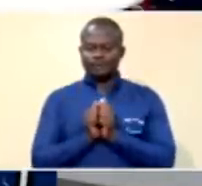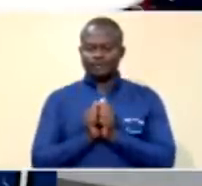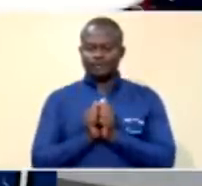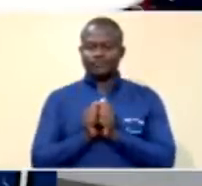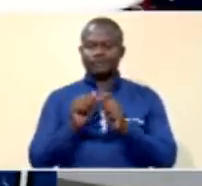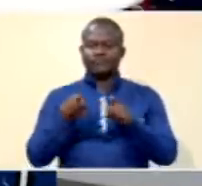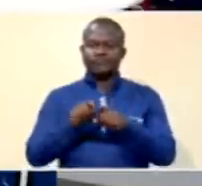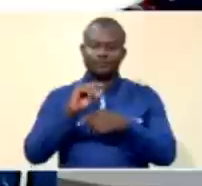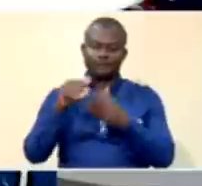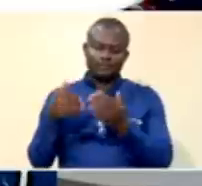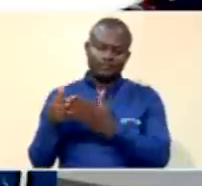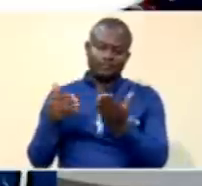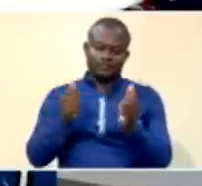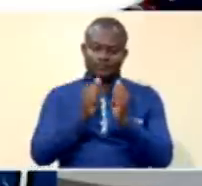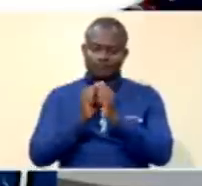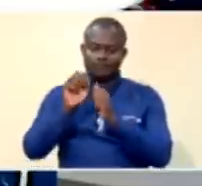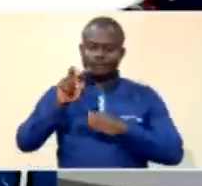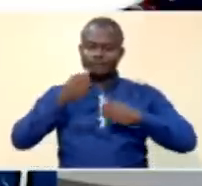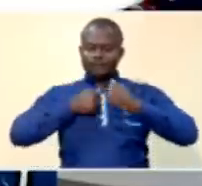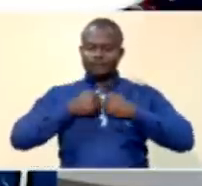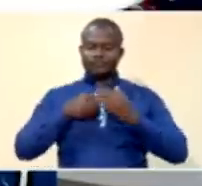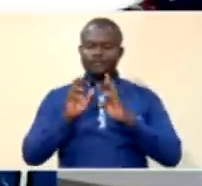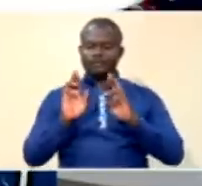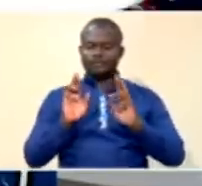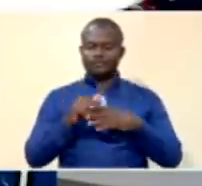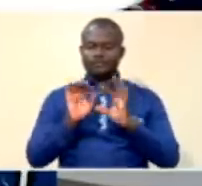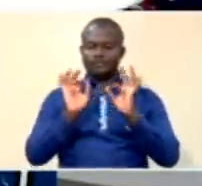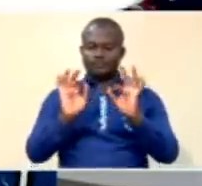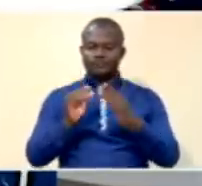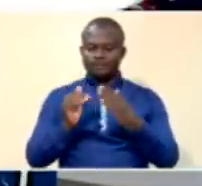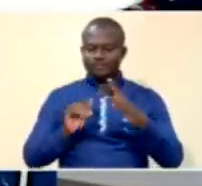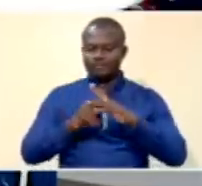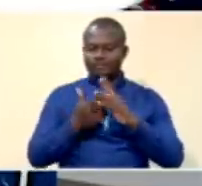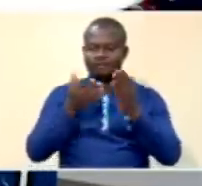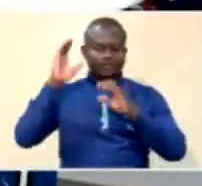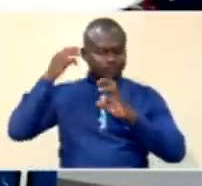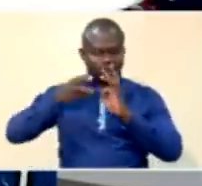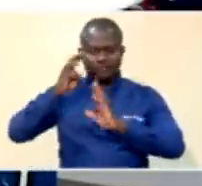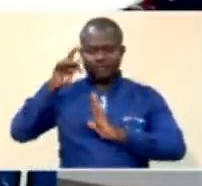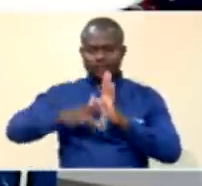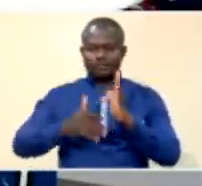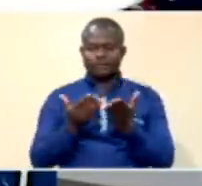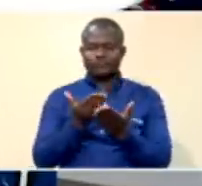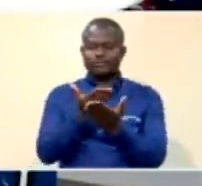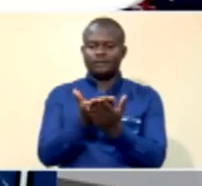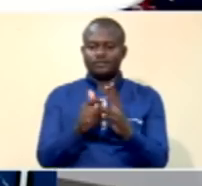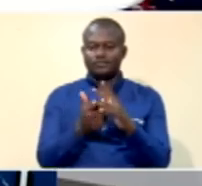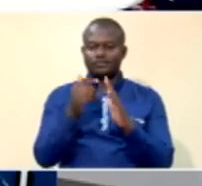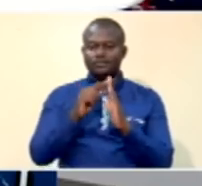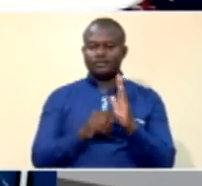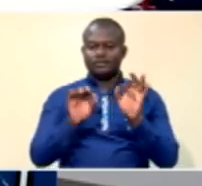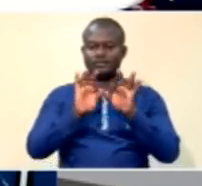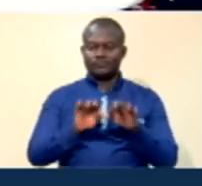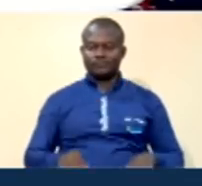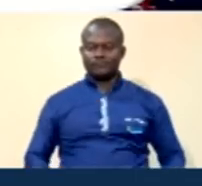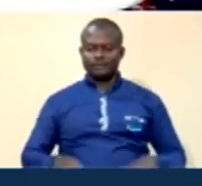hanyuma namwe mwese turi kumwe kuri televiziyo Rwanda twizere ko mumeze neza mbere gutangira amakuru mu buryo burambuye ariko reka tuyahere mu ngingo z'ingenzi